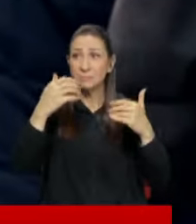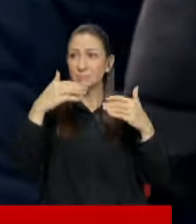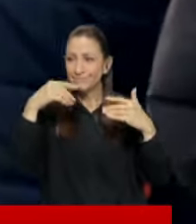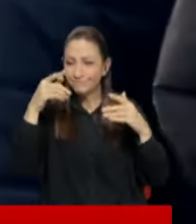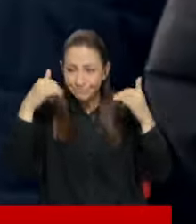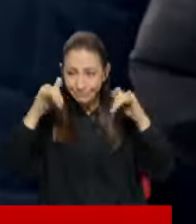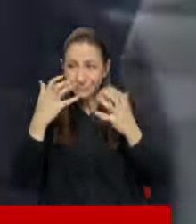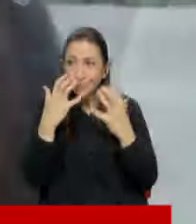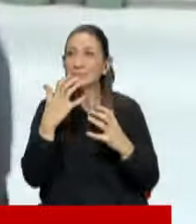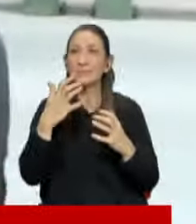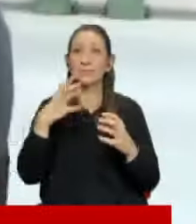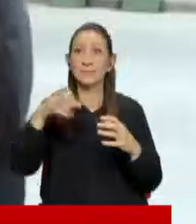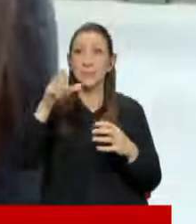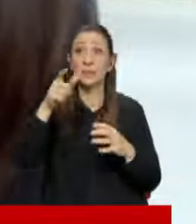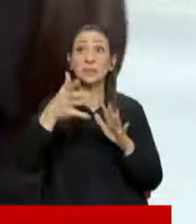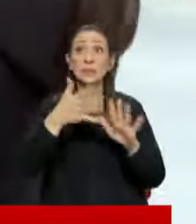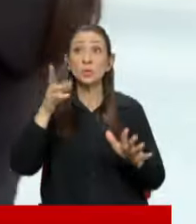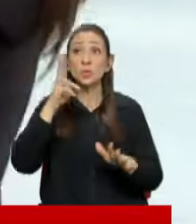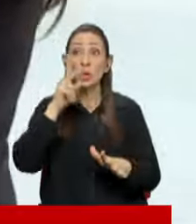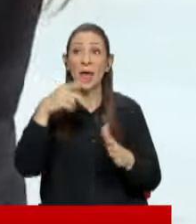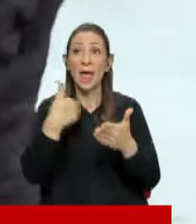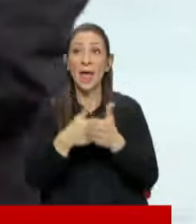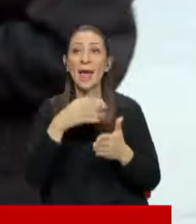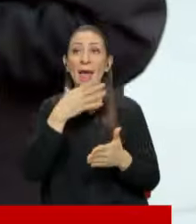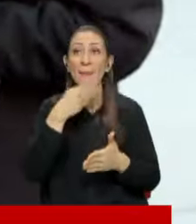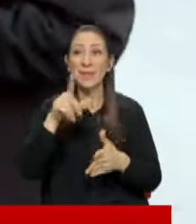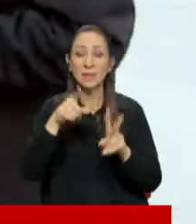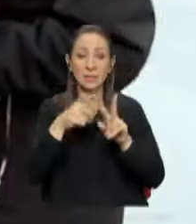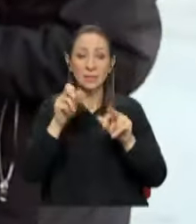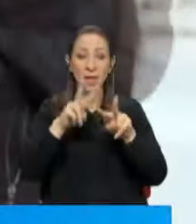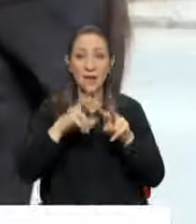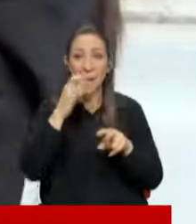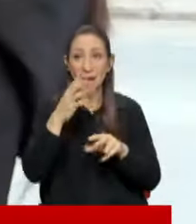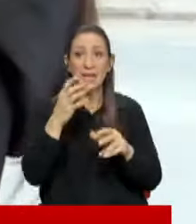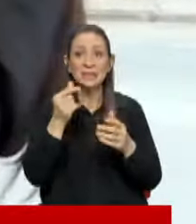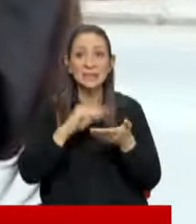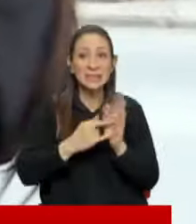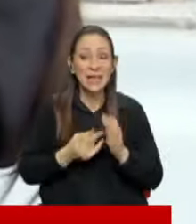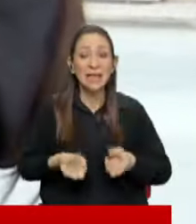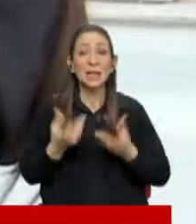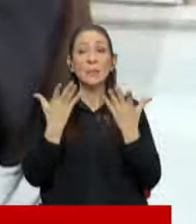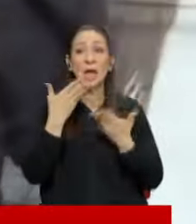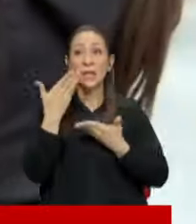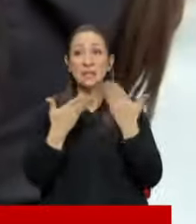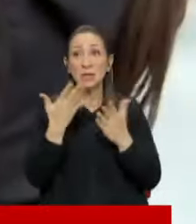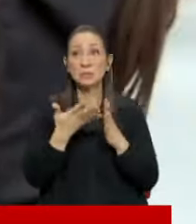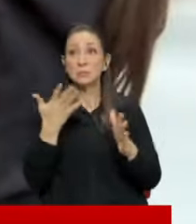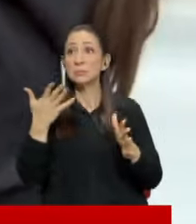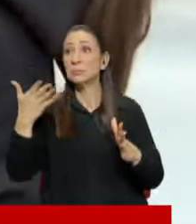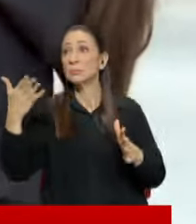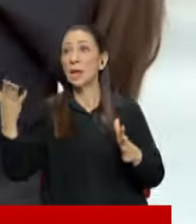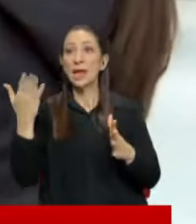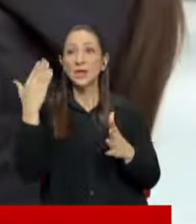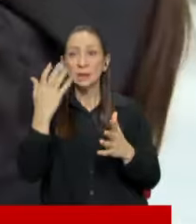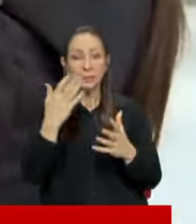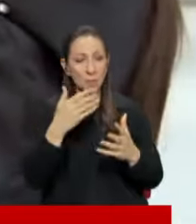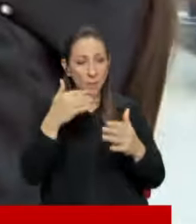kuyruğa girenlerin sayısı sıranın sonundaki emekli Navaber rakibine geçim derdini anlatırken bile arttı. Eskiden